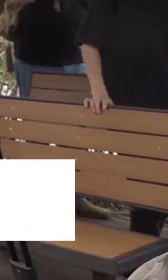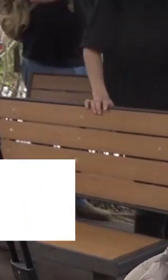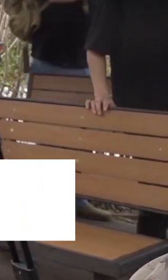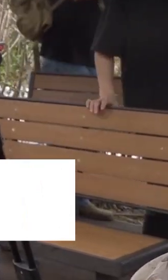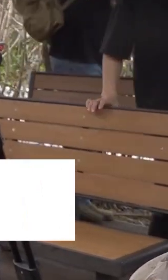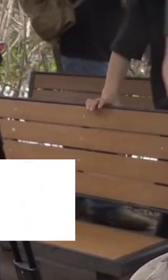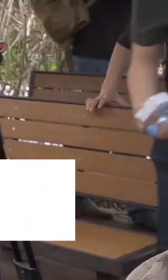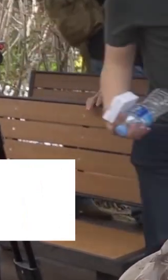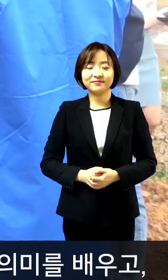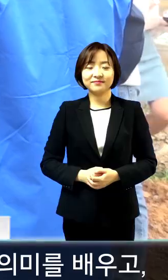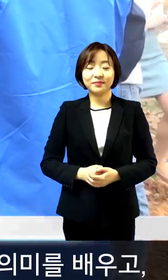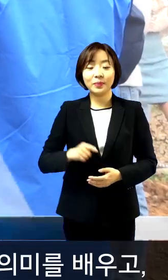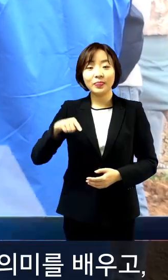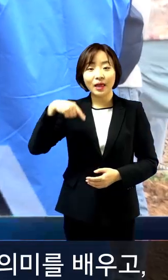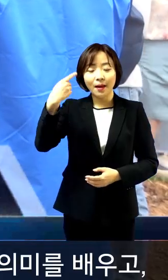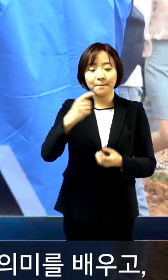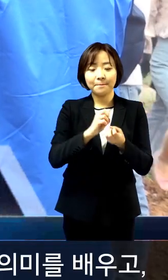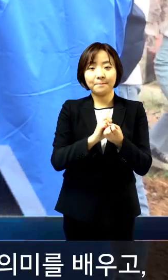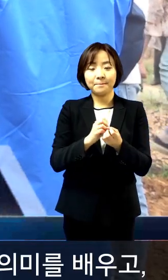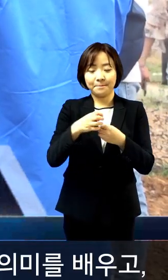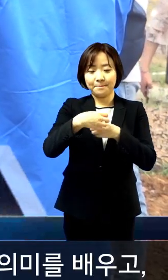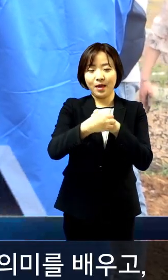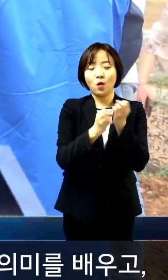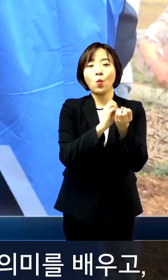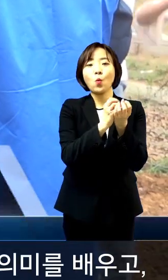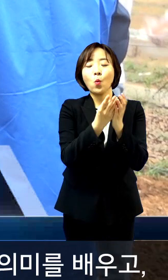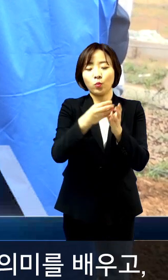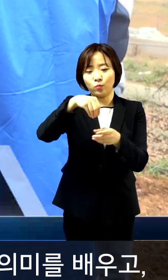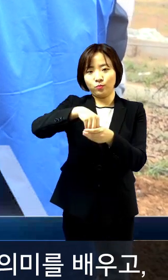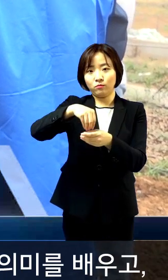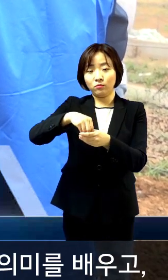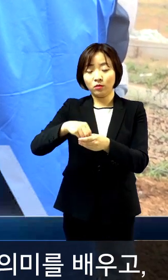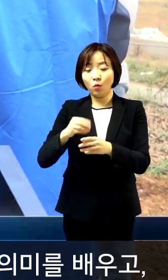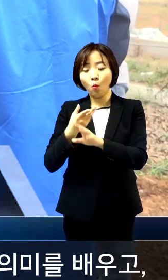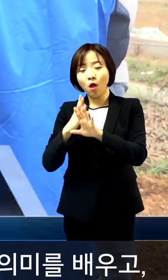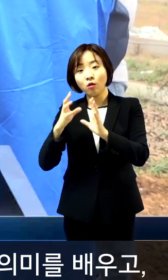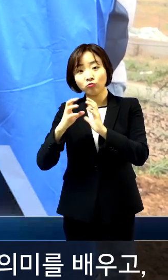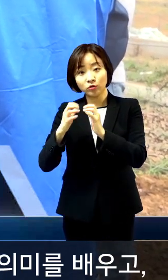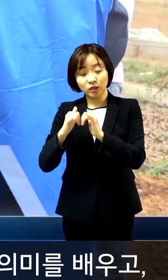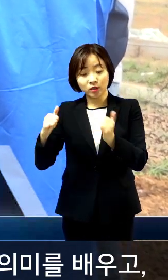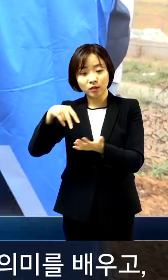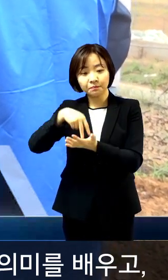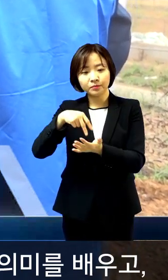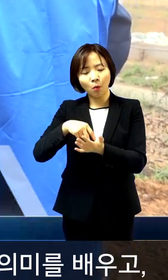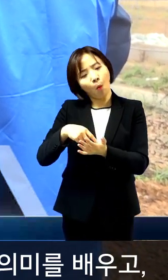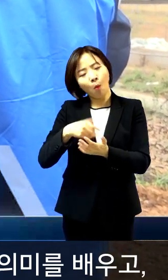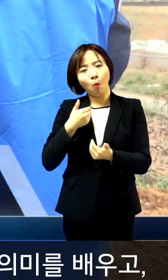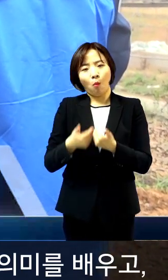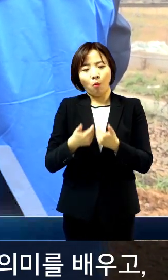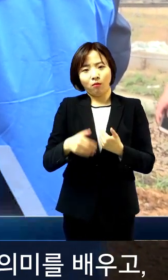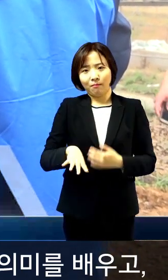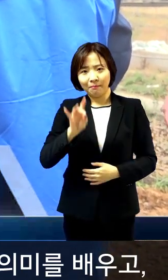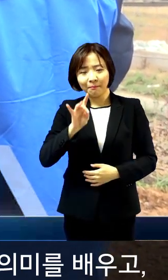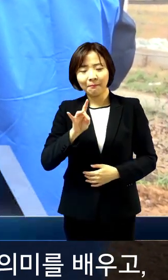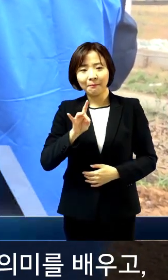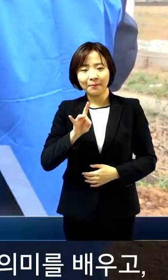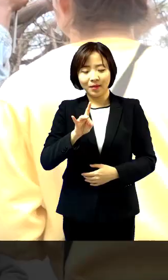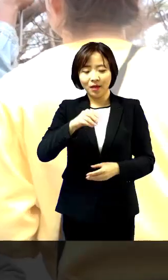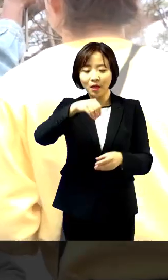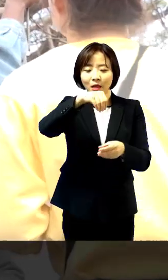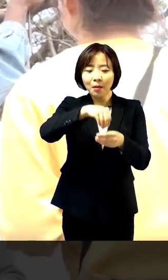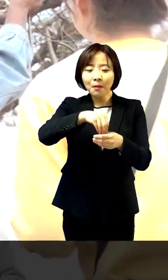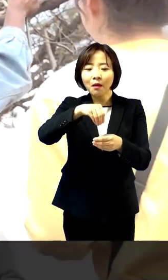It's a nice opportunity. 이어서 배꽃 인공수분 체험이 이어졌는데요. 외국인들에게는 생소한 화접의 의미를